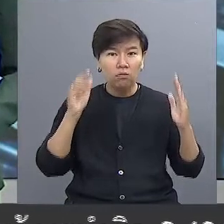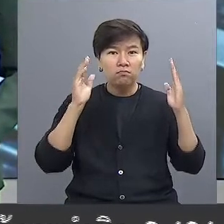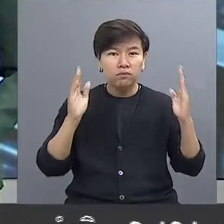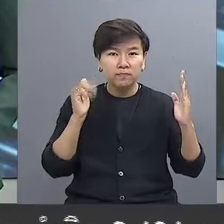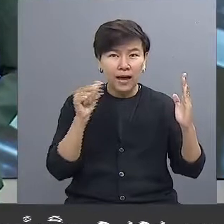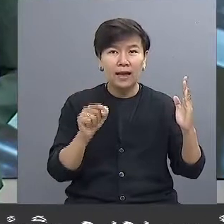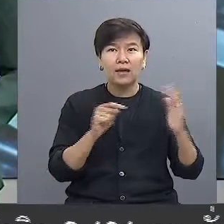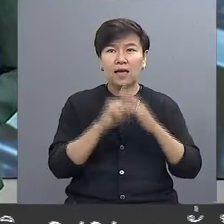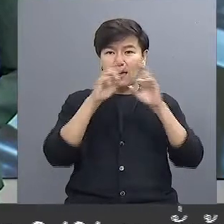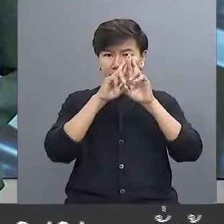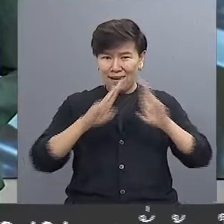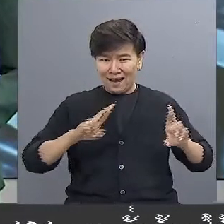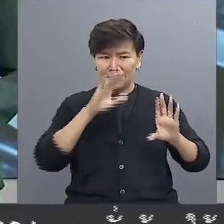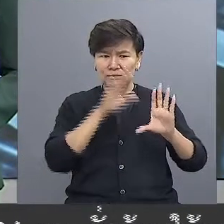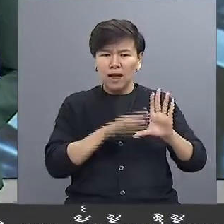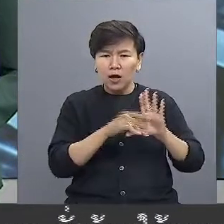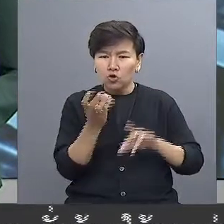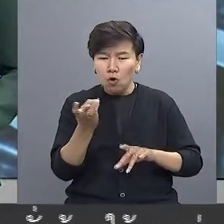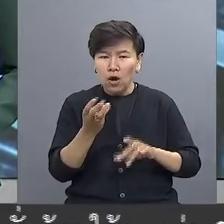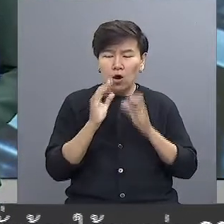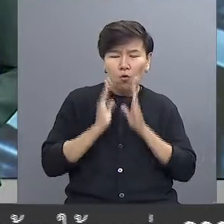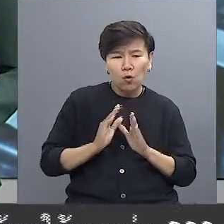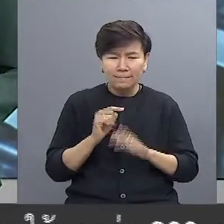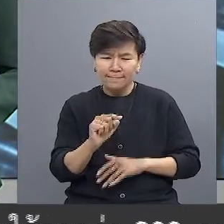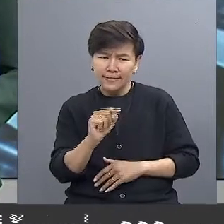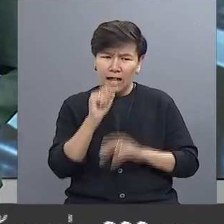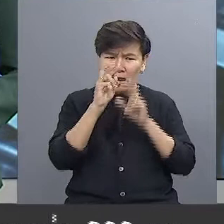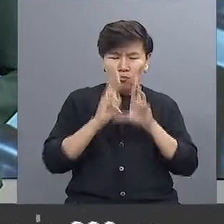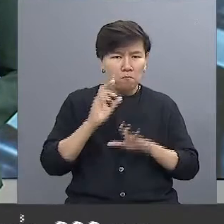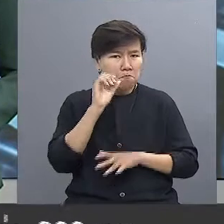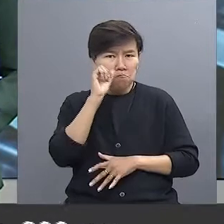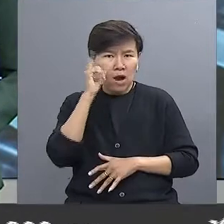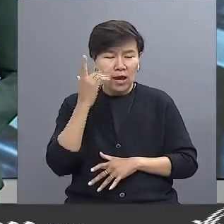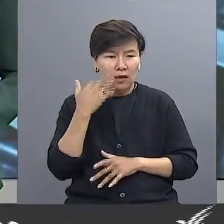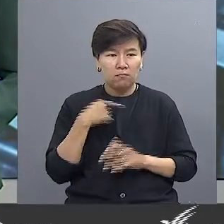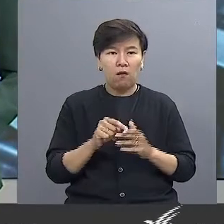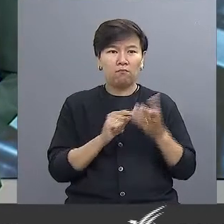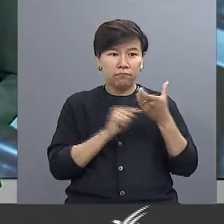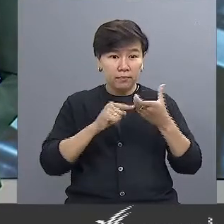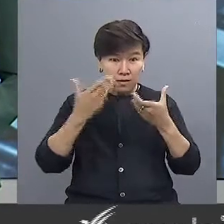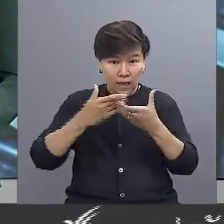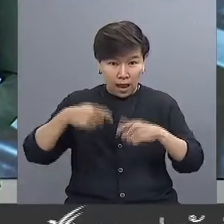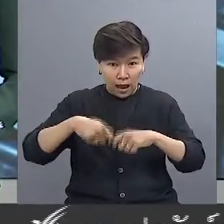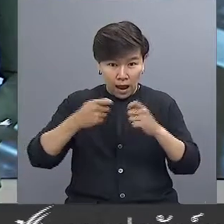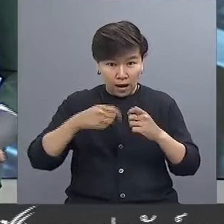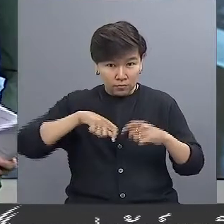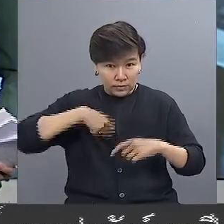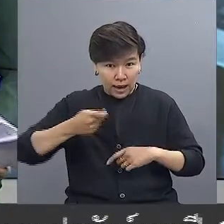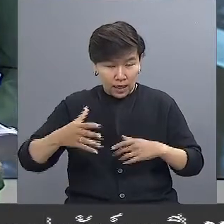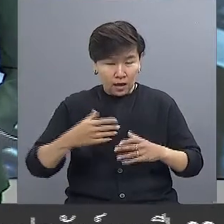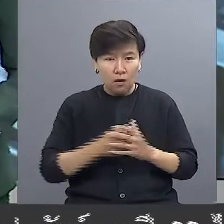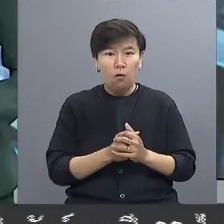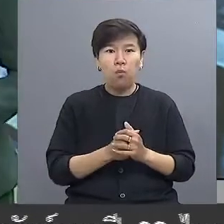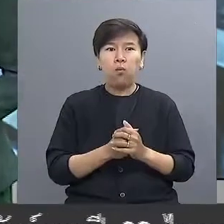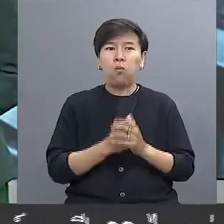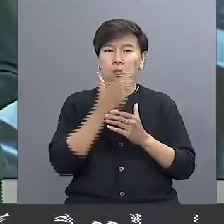น้อยหายากคนใช้สิทธิ์ก็ยังใหม่ไม่เข้าใจระบบแต่พอได้ใช้จริงแล้วเห็นว่าดีก็เลยกลายเป็นทอล์คออฟเดอะทาวน์เป้าหมาย